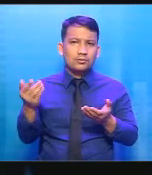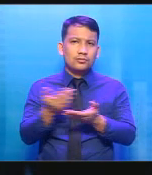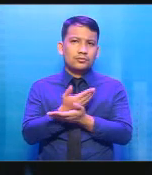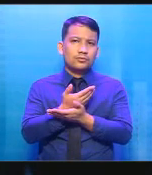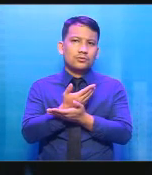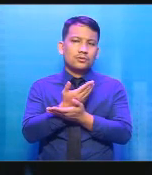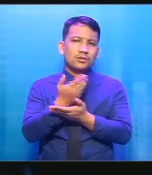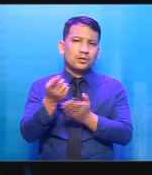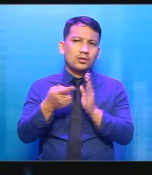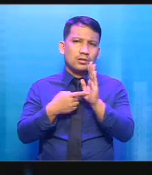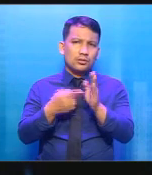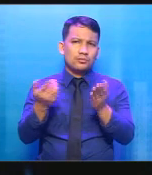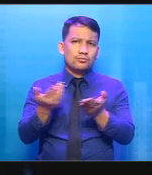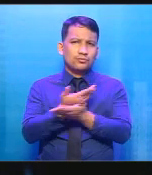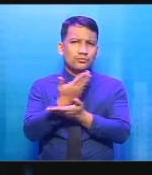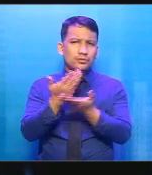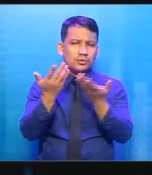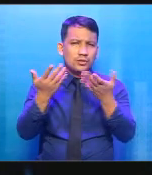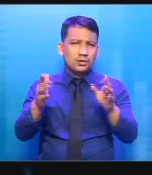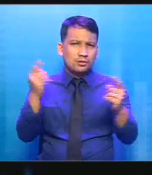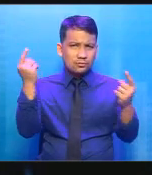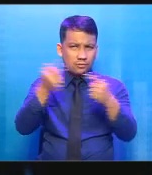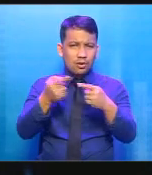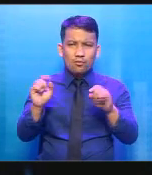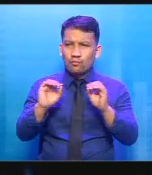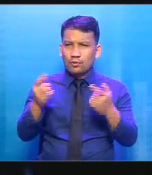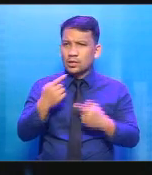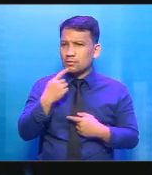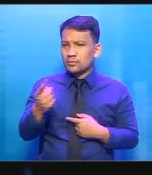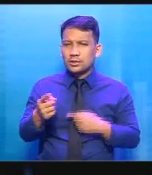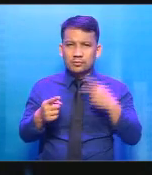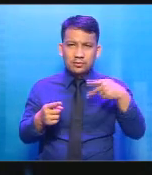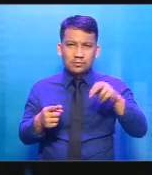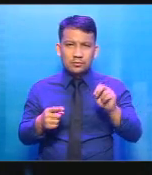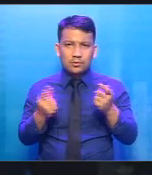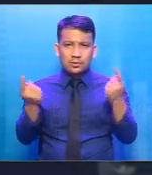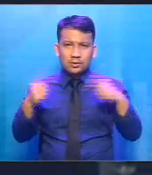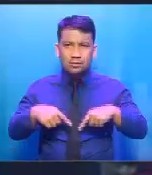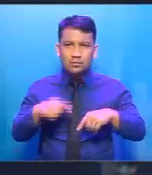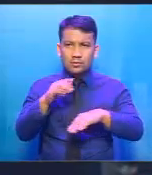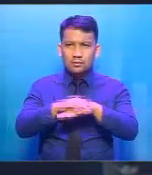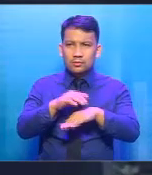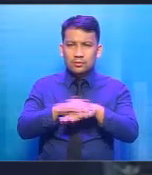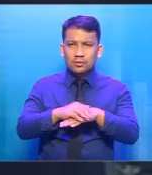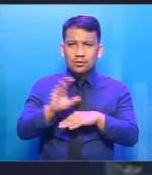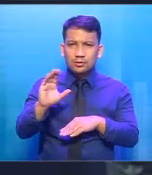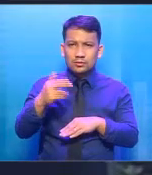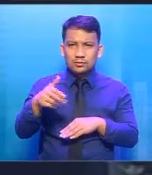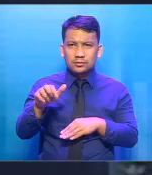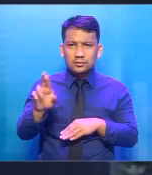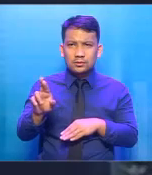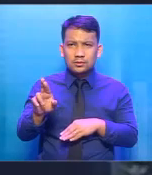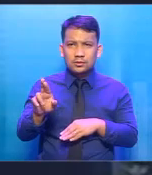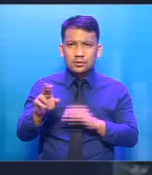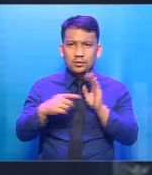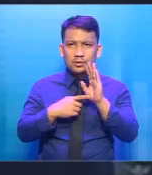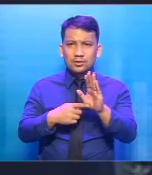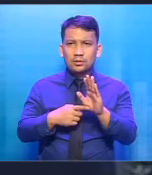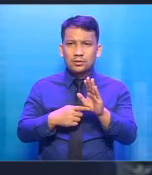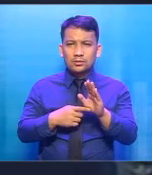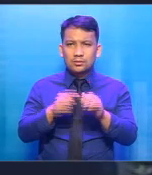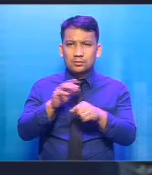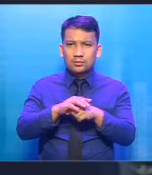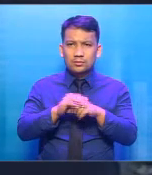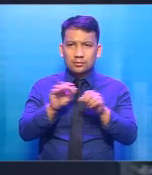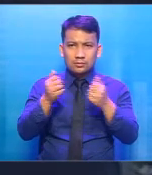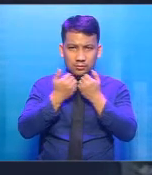Year accomplishment. Wala pang payag ang PNP kaugnay nito. Nagpaalala naman ang Commission on Human Rights sa mga opisyal na mag-ingat